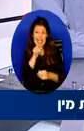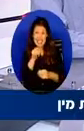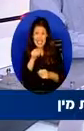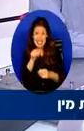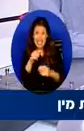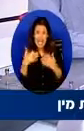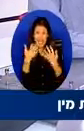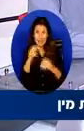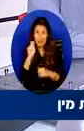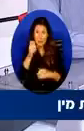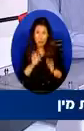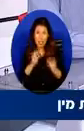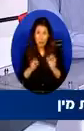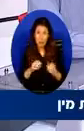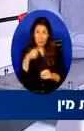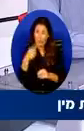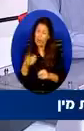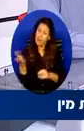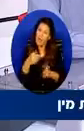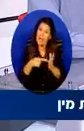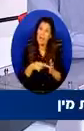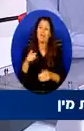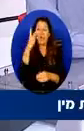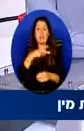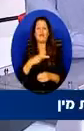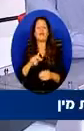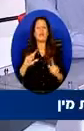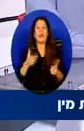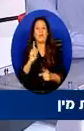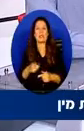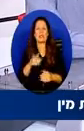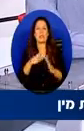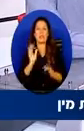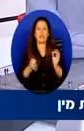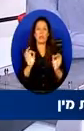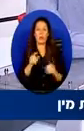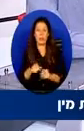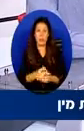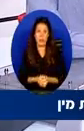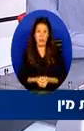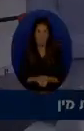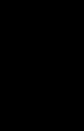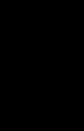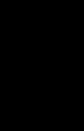תדגימי, ואז תביני למה צריך בתי משפט. תודה רבה חברים, הפסקה קצרה מיד לשוב. באחד משמעית.